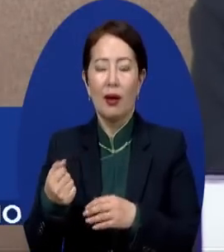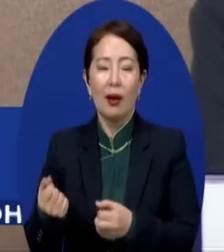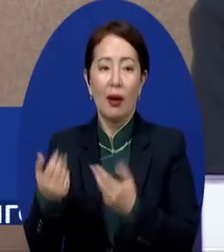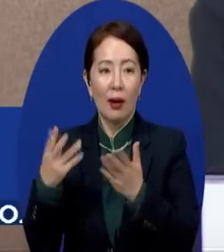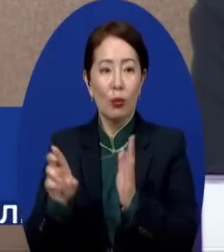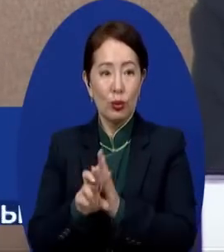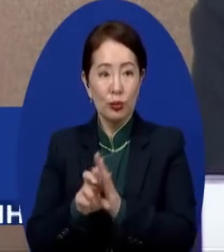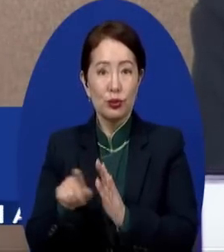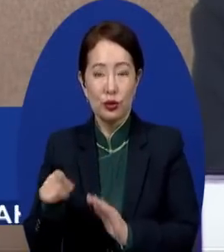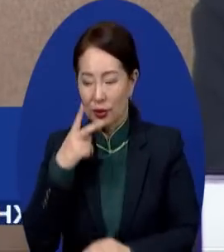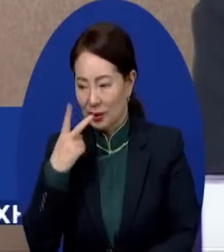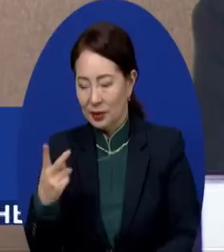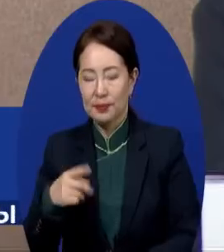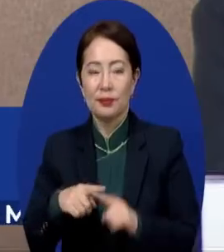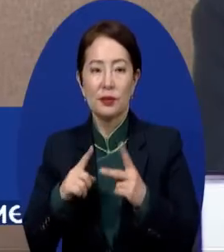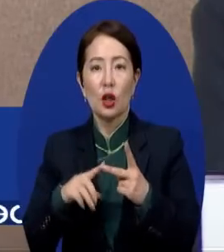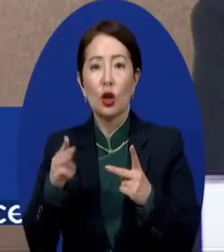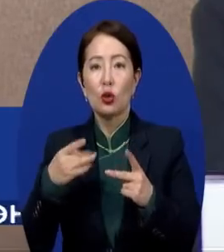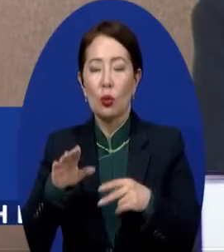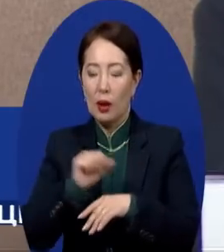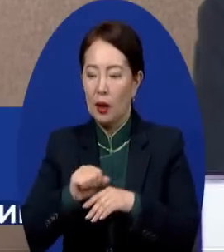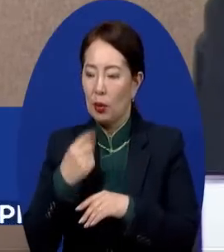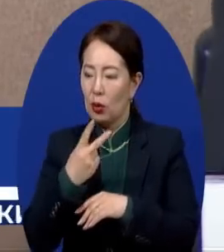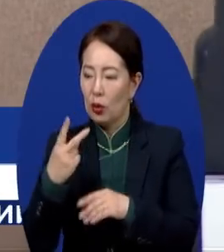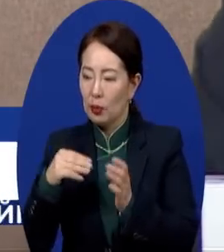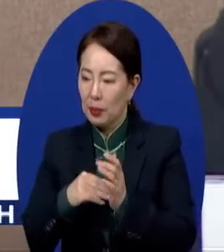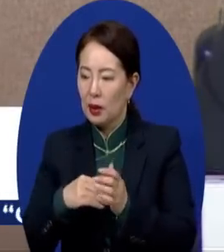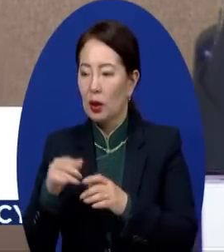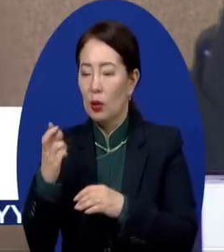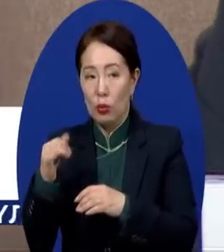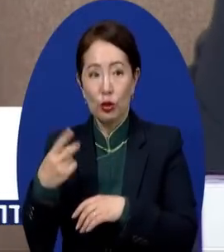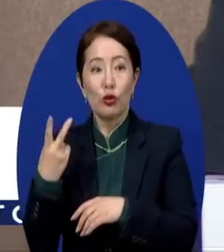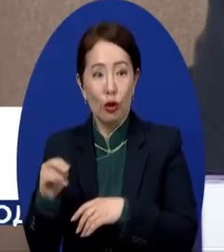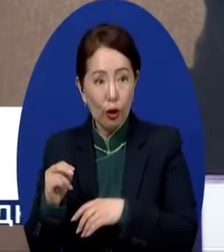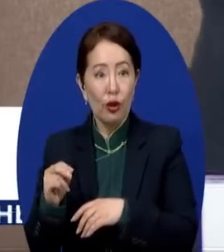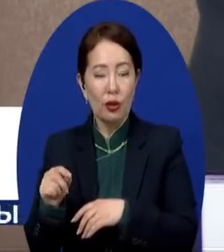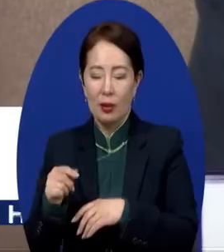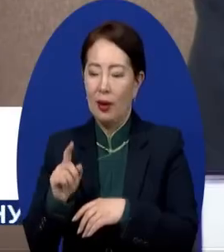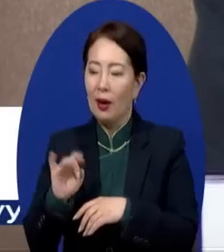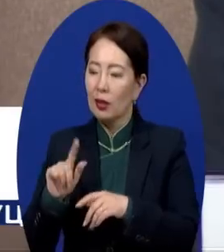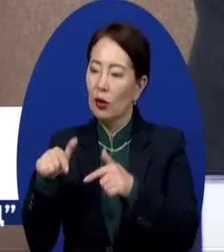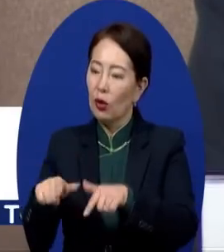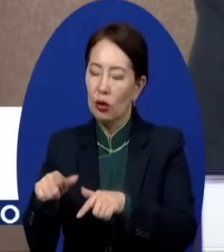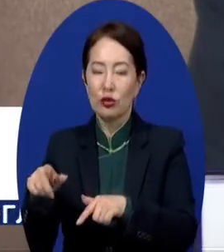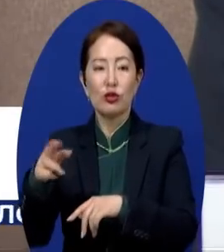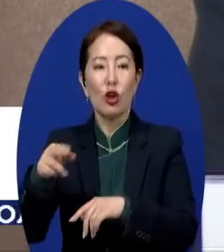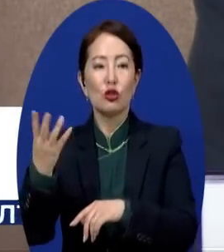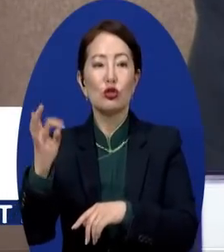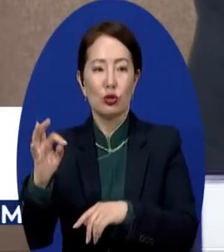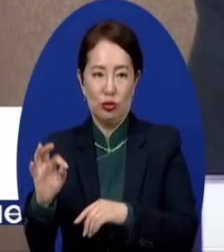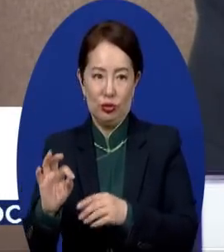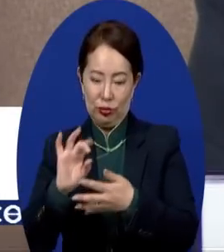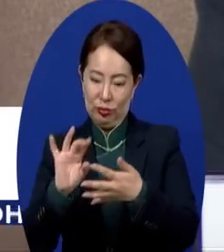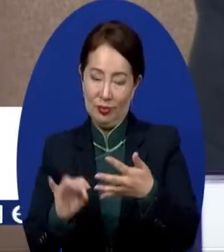байгаа гэж харж байна. За Төв аймаг дээр 22 мянга, Булган дээр 20 гэдэг ингээд за халахгүй л тэр нэг дорнто 40. За бусд нь бол ер нь